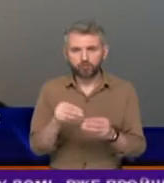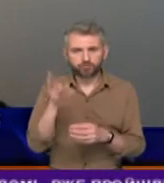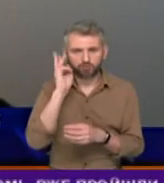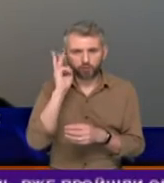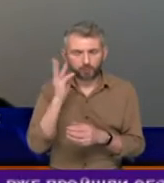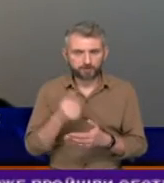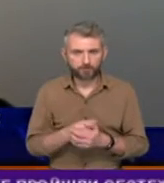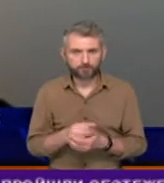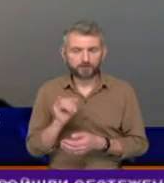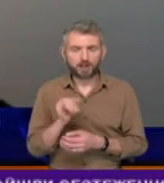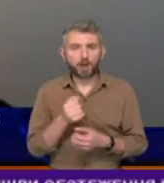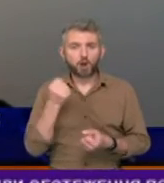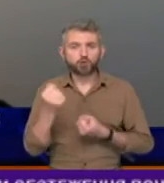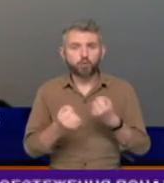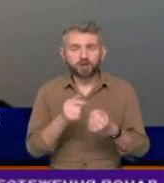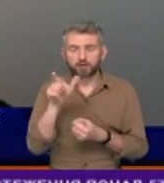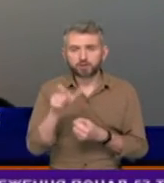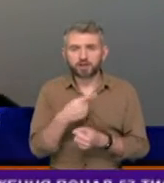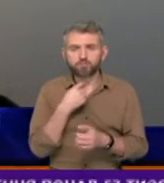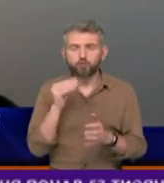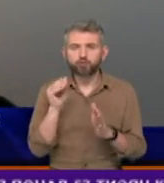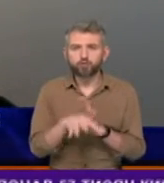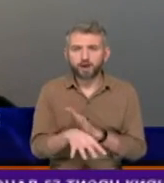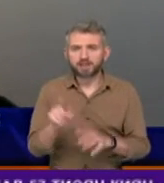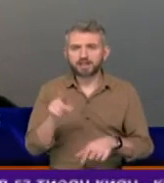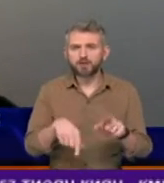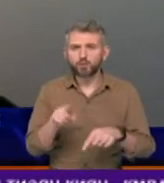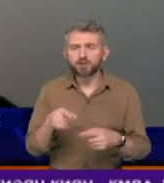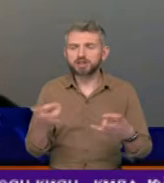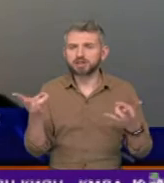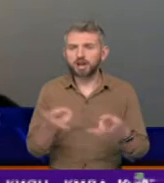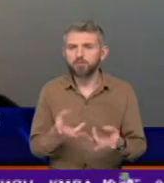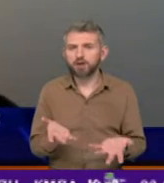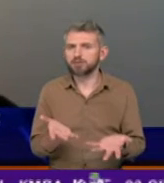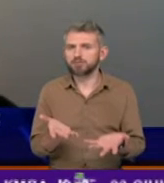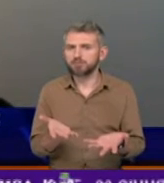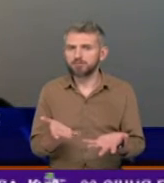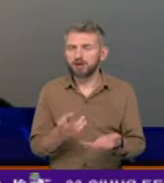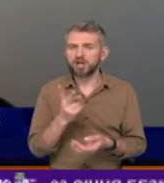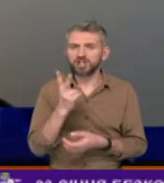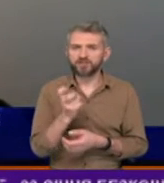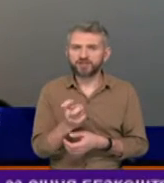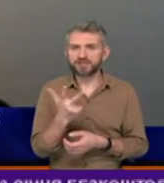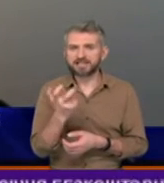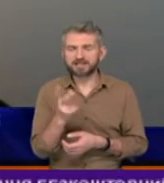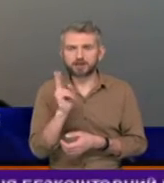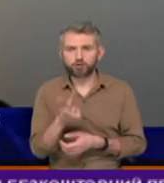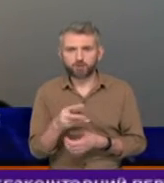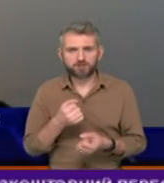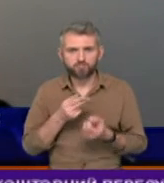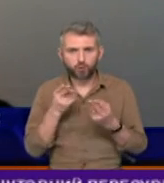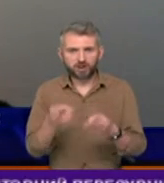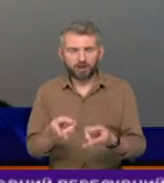посольством. І доїхати людині проголосувати іноді треба 200 чи 300 кілометрів